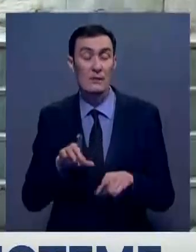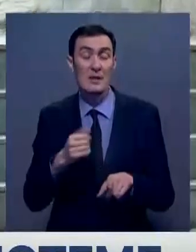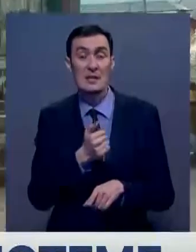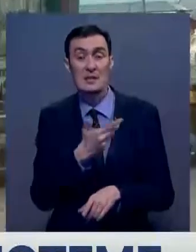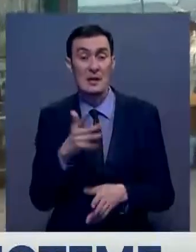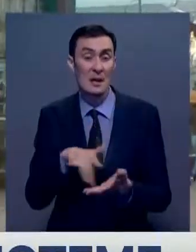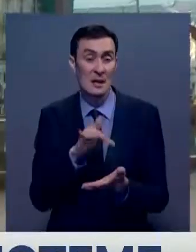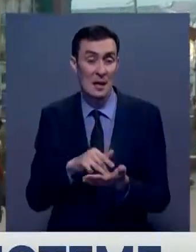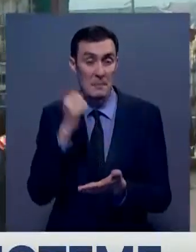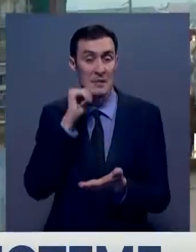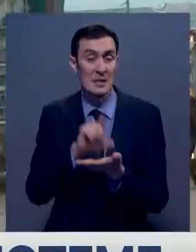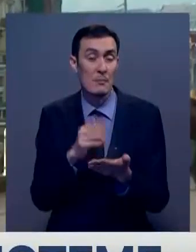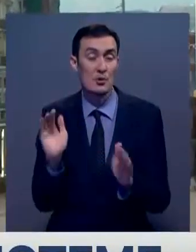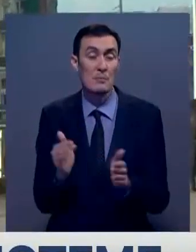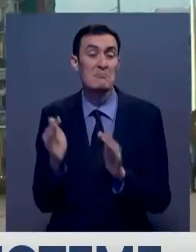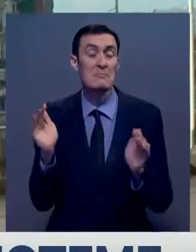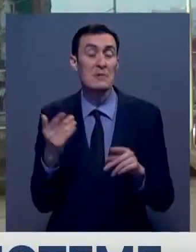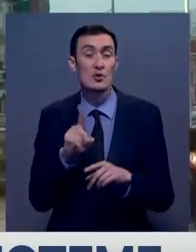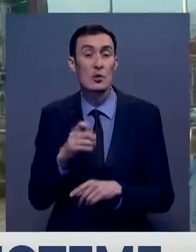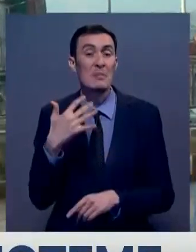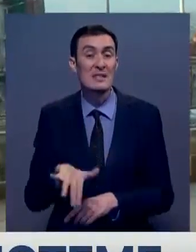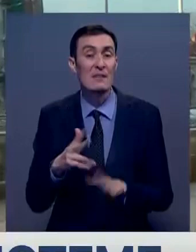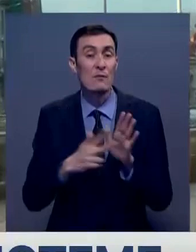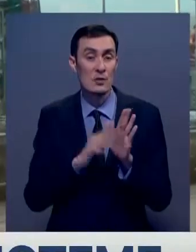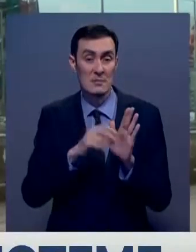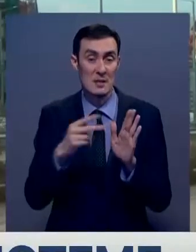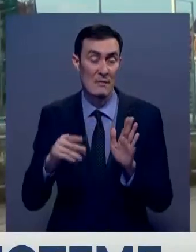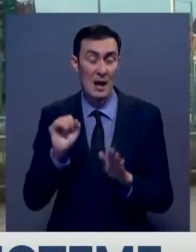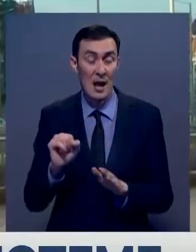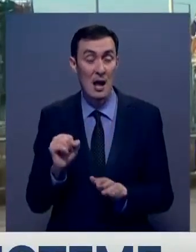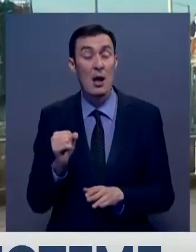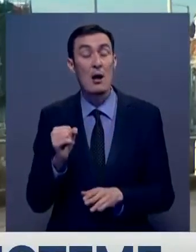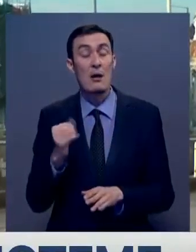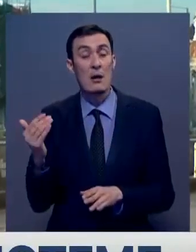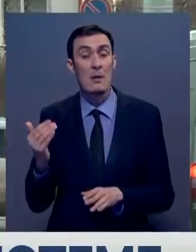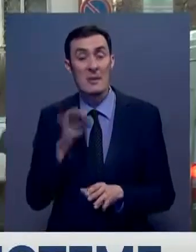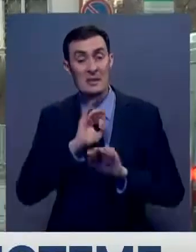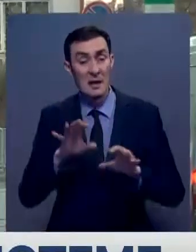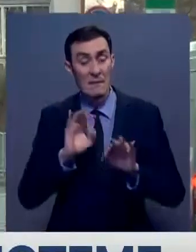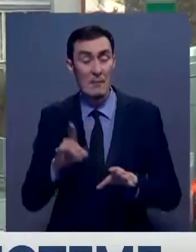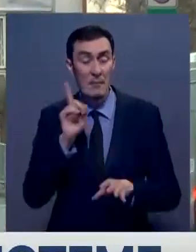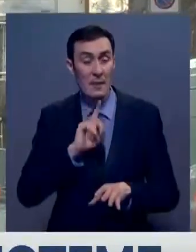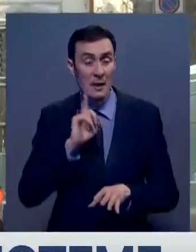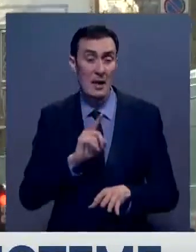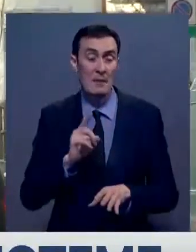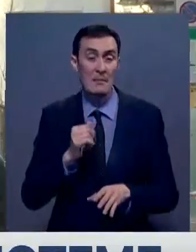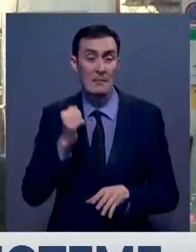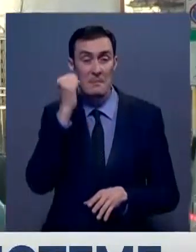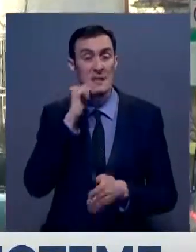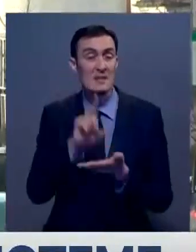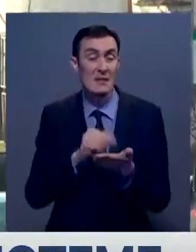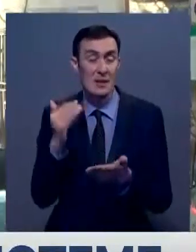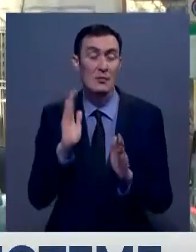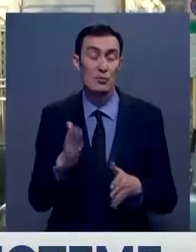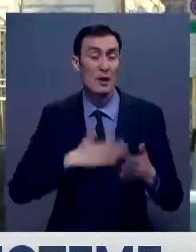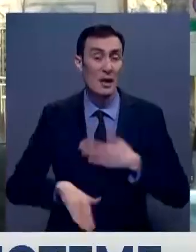нескольких городах пенсионеры получают минимальную ставку – 158 евро. Однако, по словам пока еще так и не состоявшихся пенсионеров, они